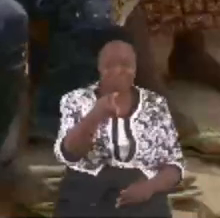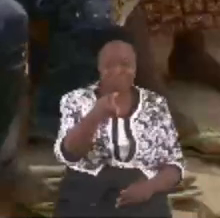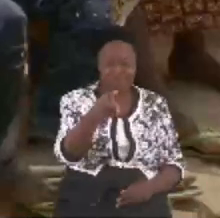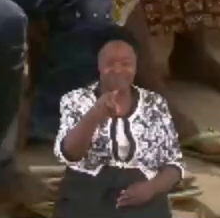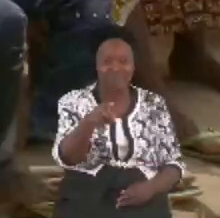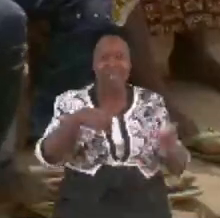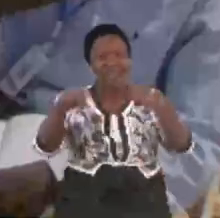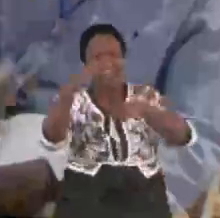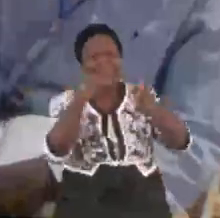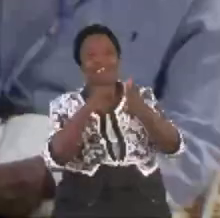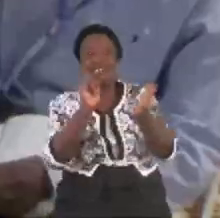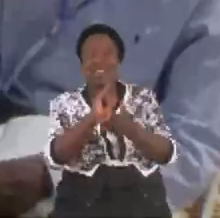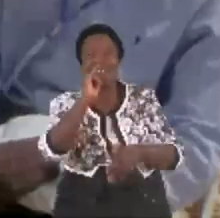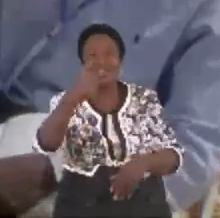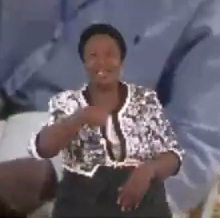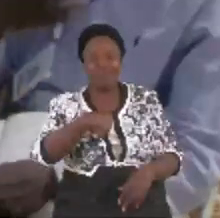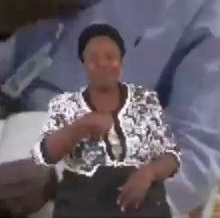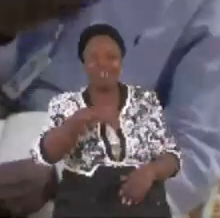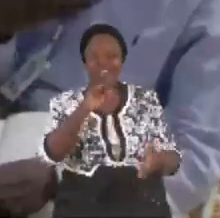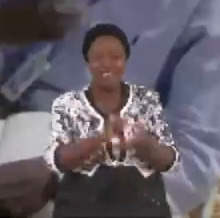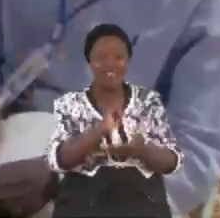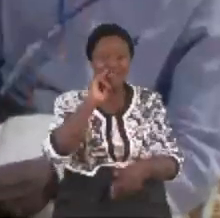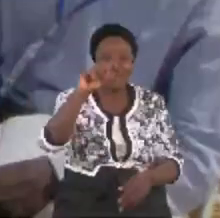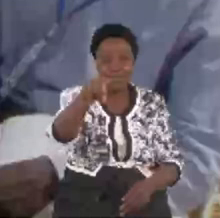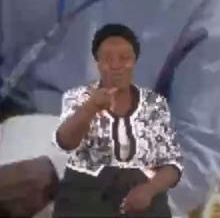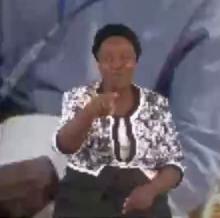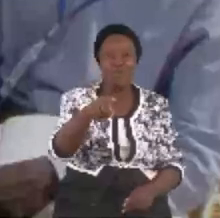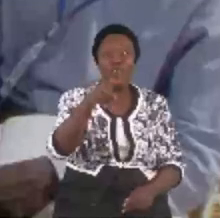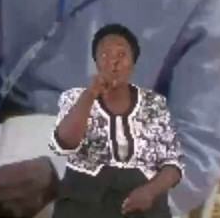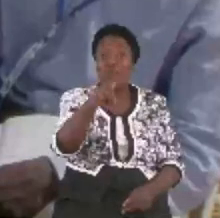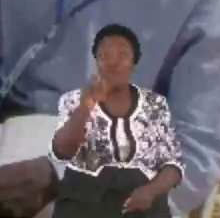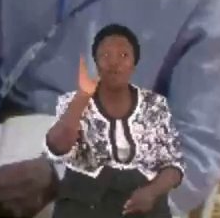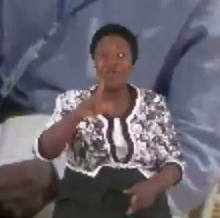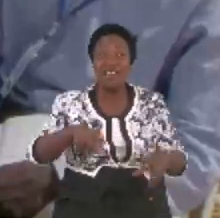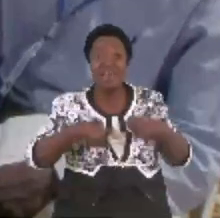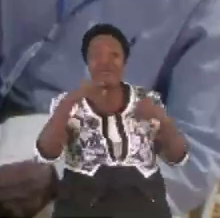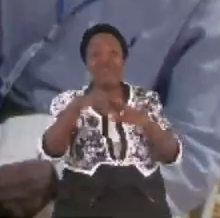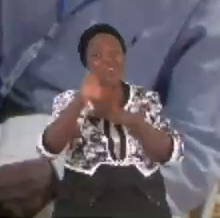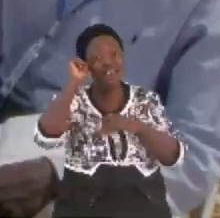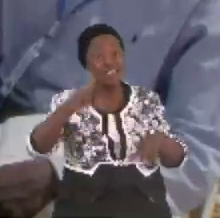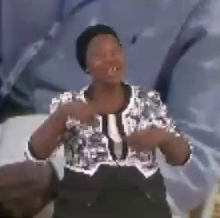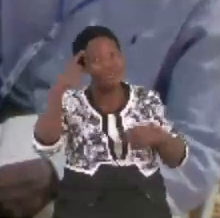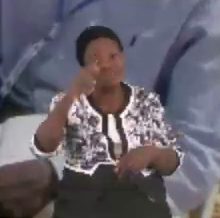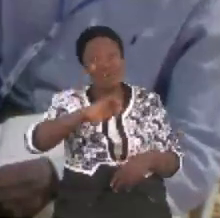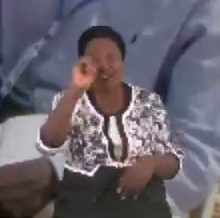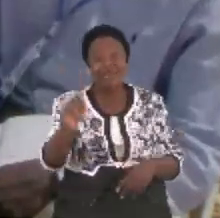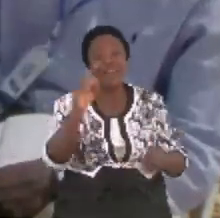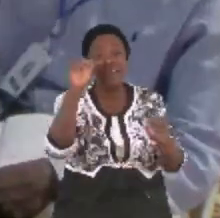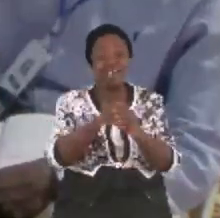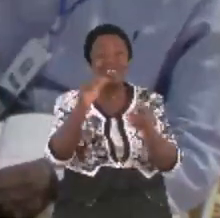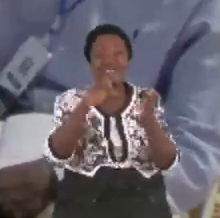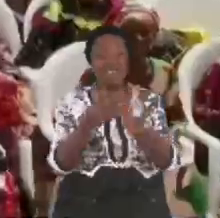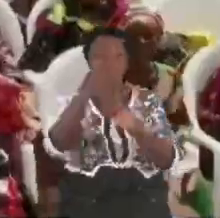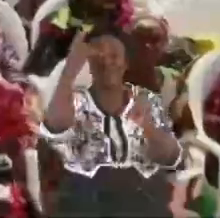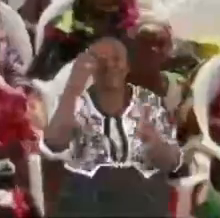Dis, c'est moi. C'est toi. Tu vivras dans par sa vie